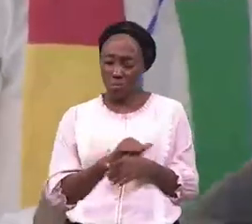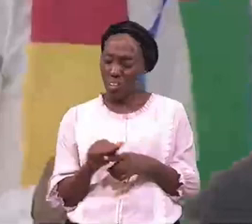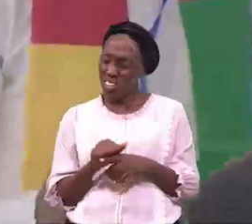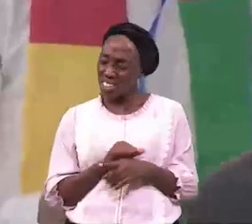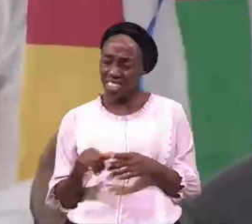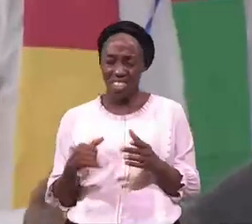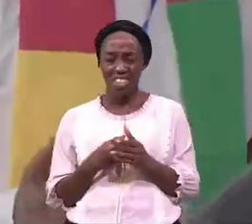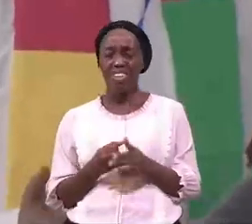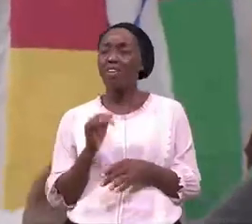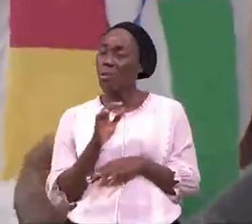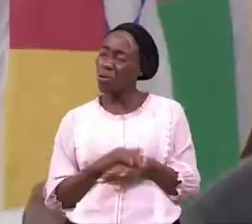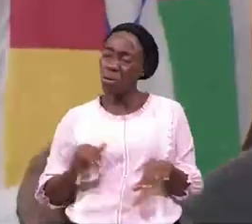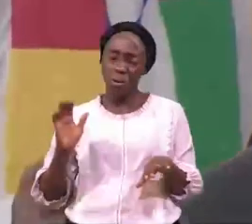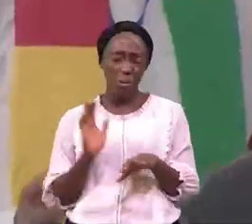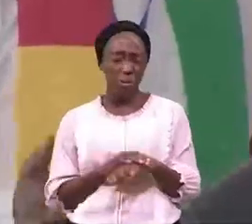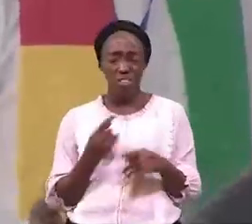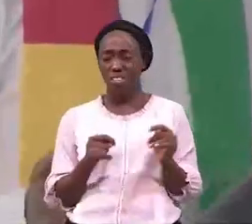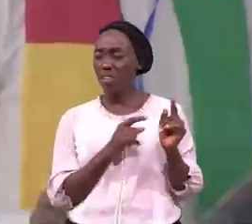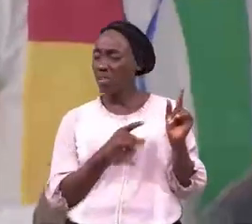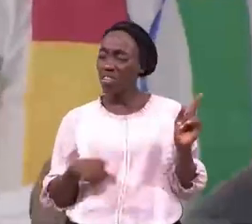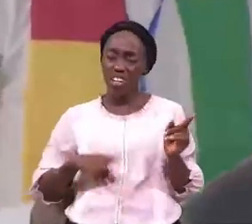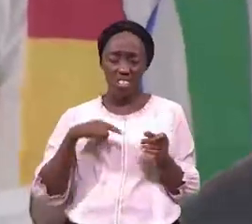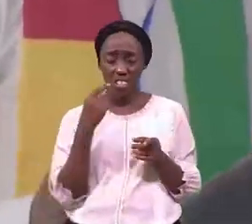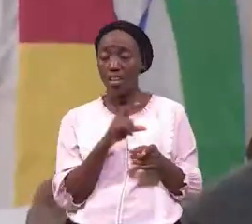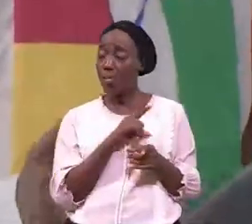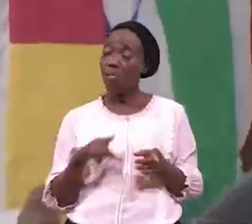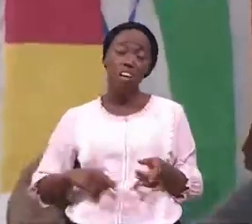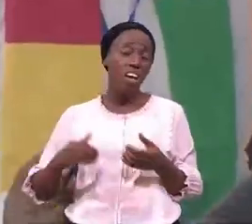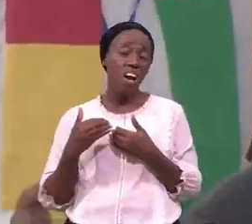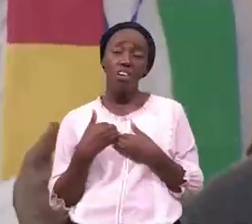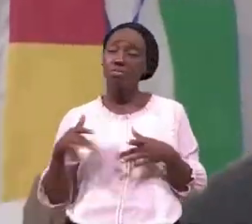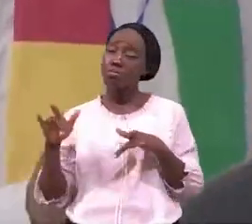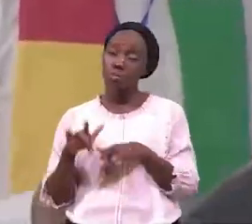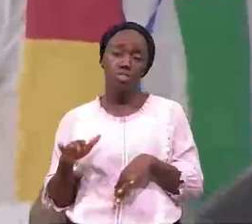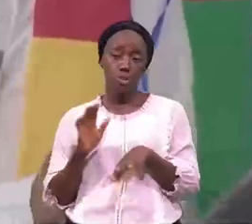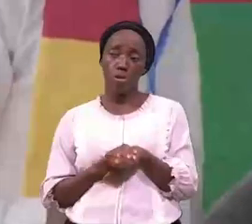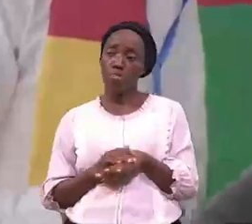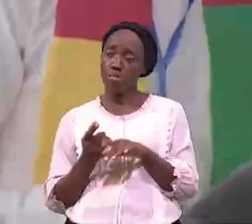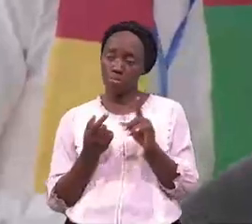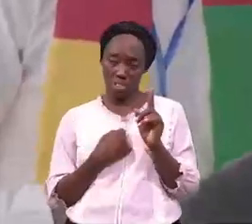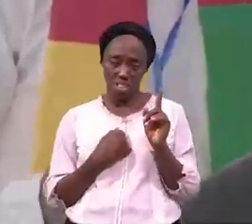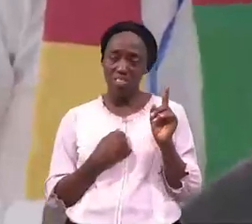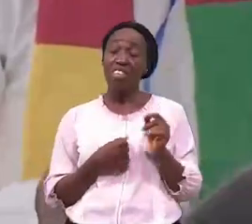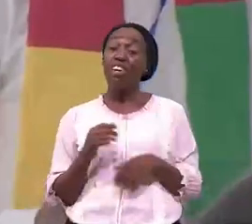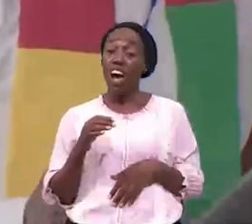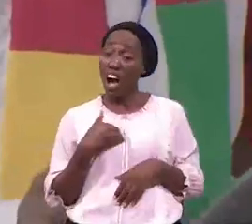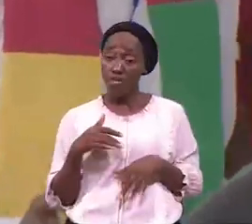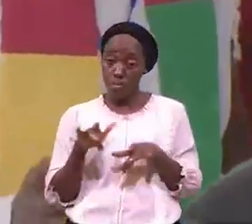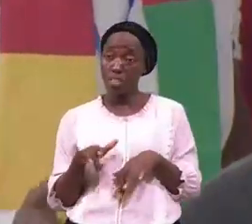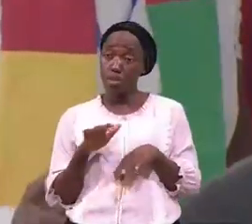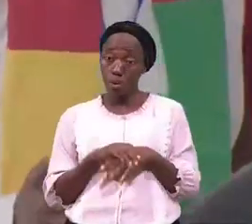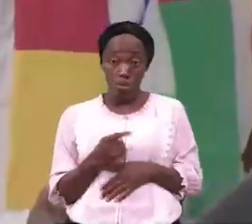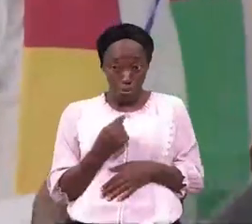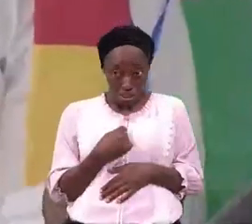invoque le Seigneur. Dis, aie pitié de moi. Il va te pardonner. Lève les regards